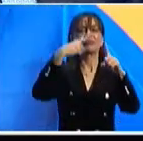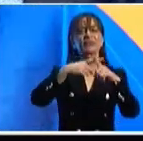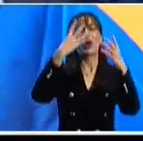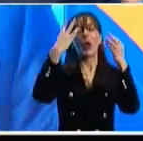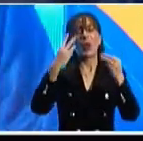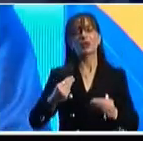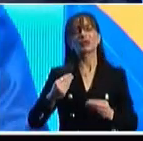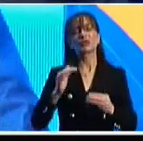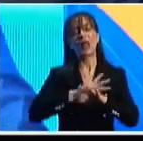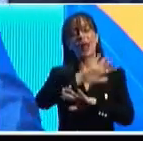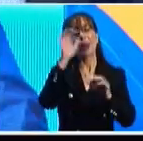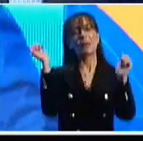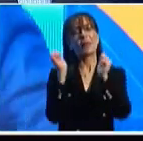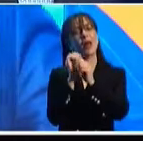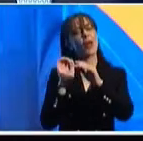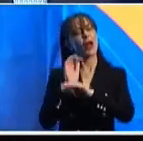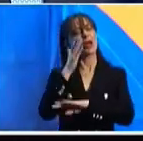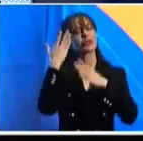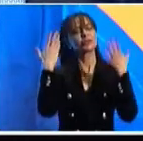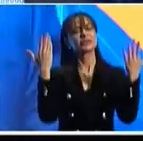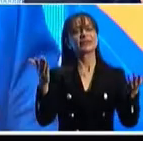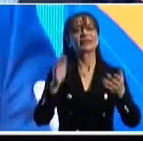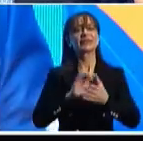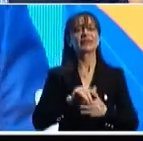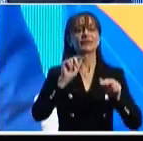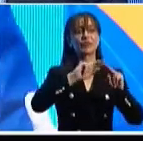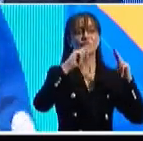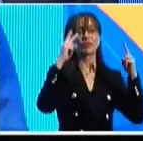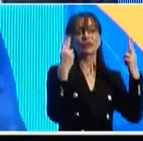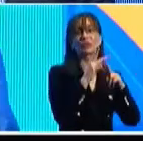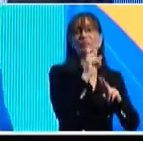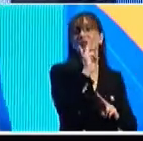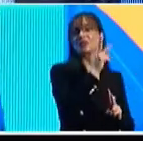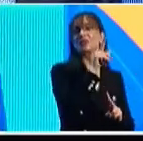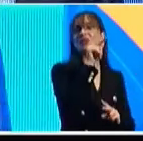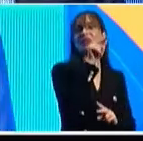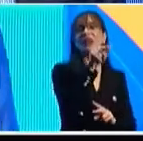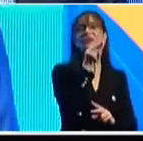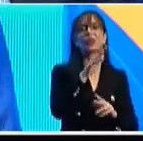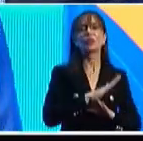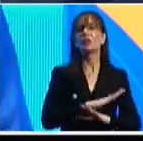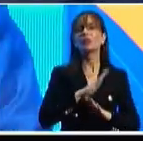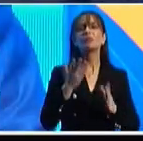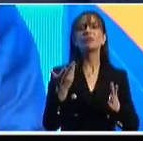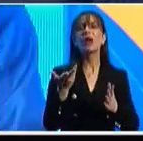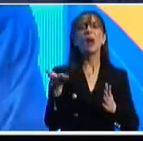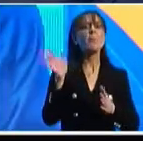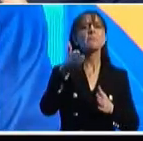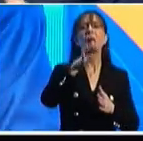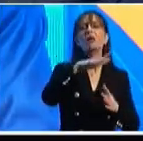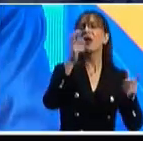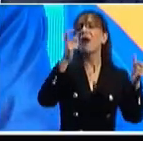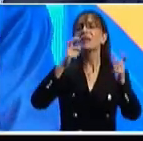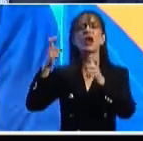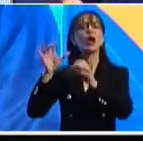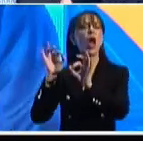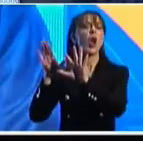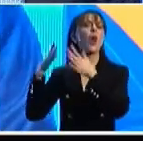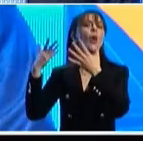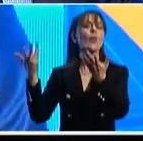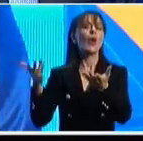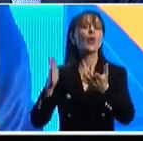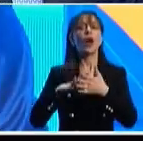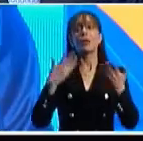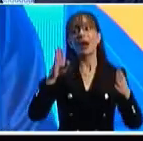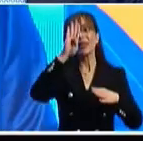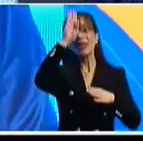birlikte yaşayacağız. Bu dünyanın diğer metropollerinde değerli arkadaşlar böyle. Maalesef İstanbul'da o yatırımların